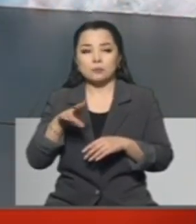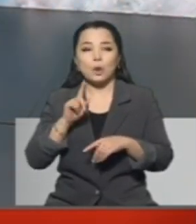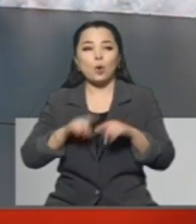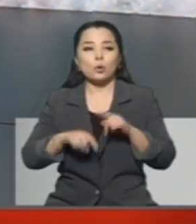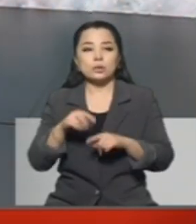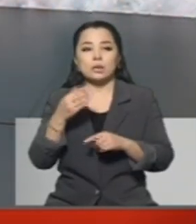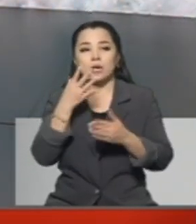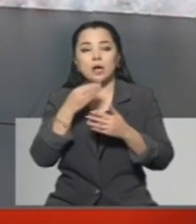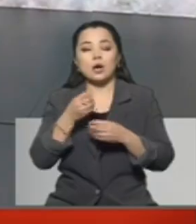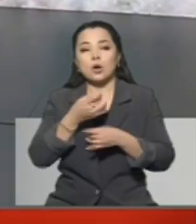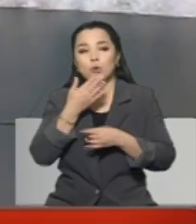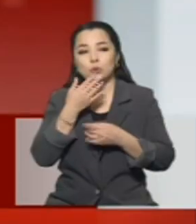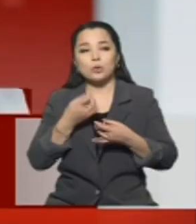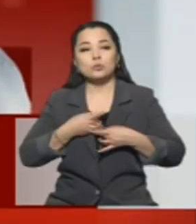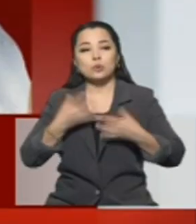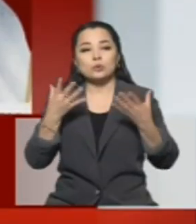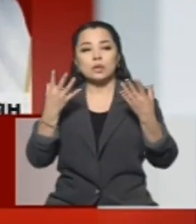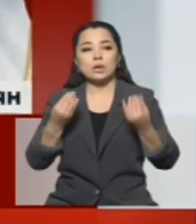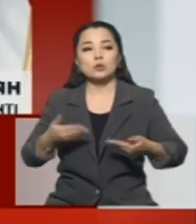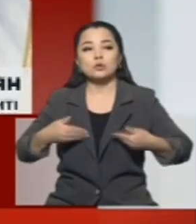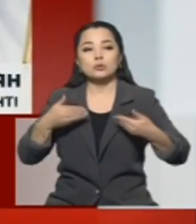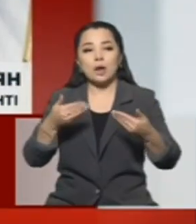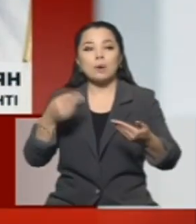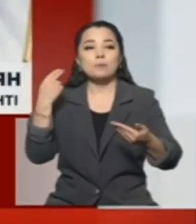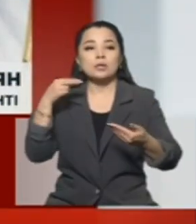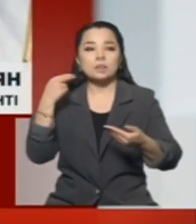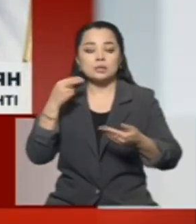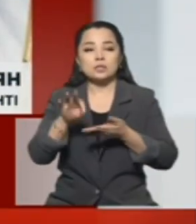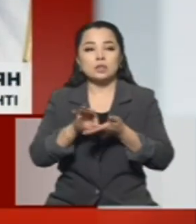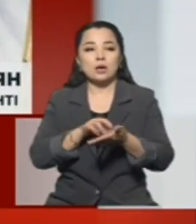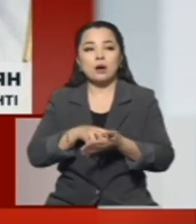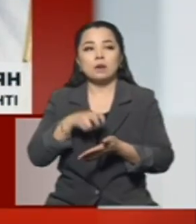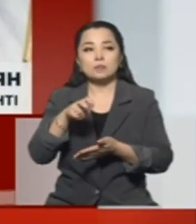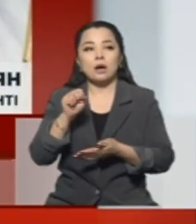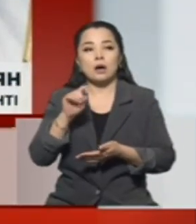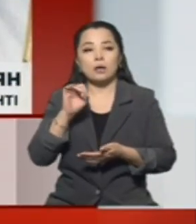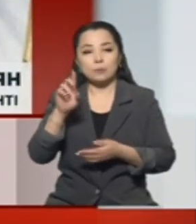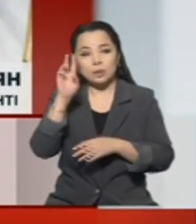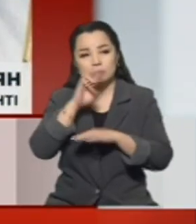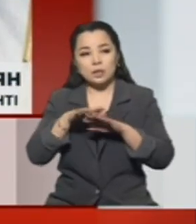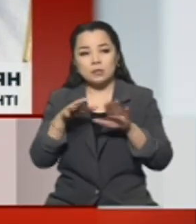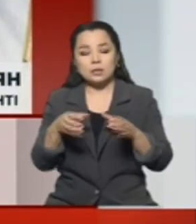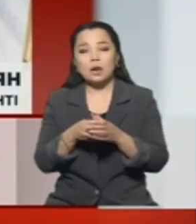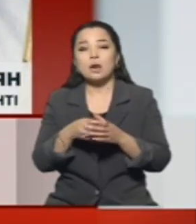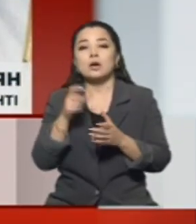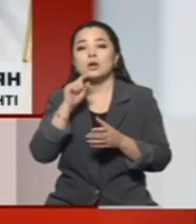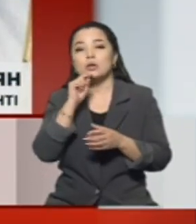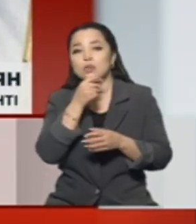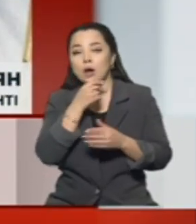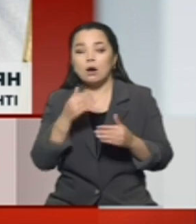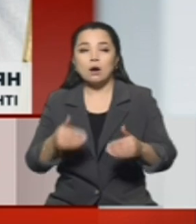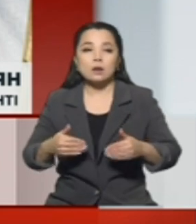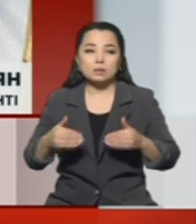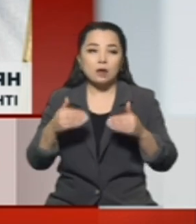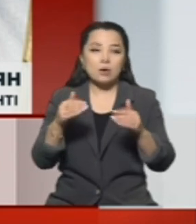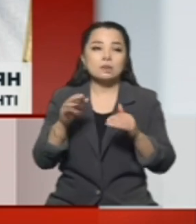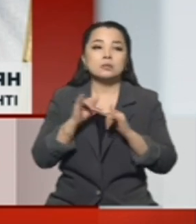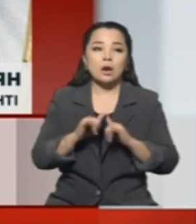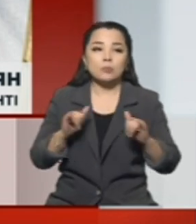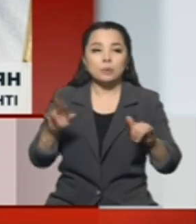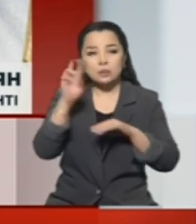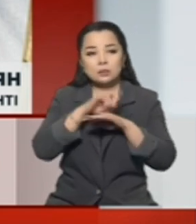отандастарын ұлттық күнімен құттықтады. Президент жеделхатта Біріккен Араб Әмірліктерінің экономикасы қарқынды дамған ел